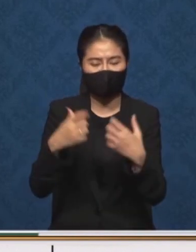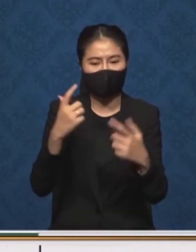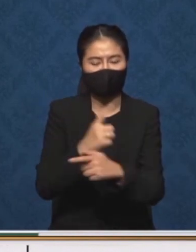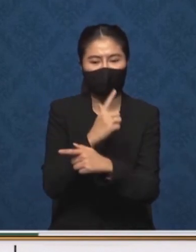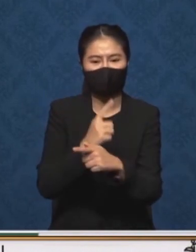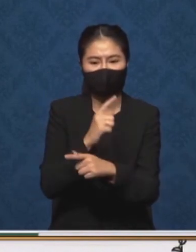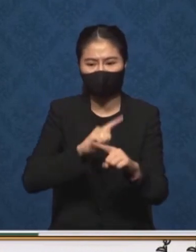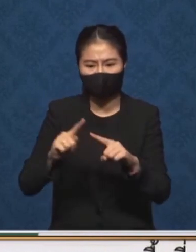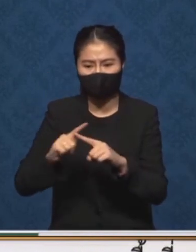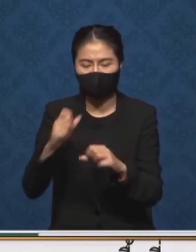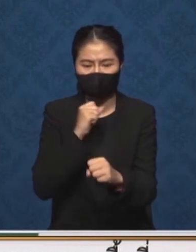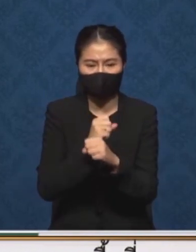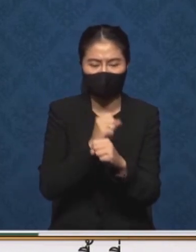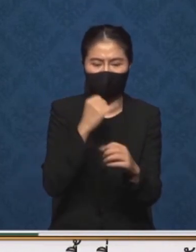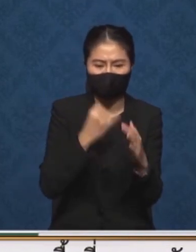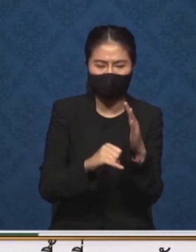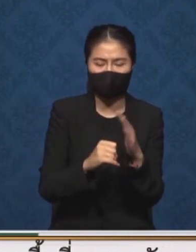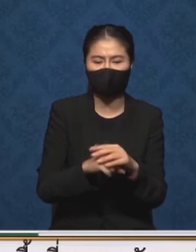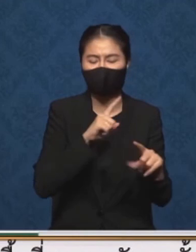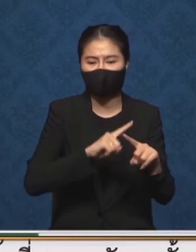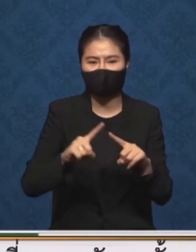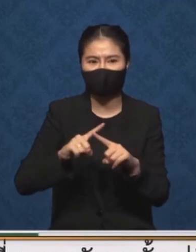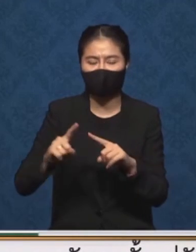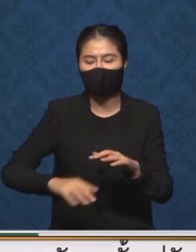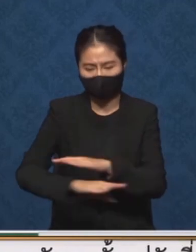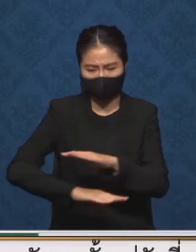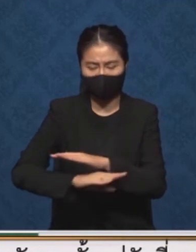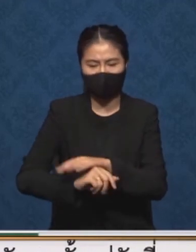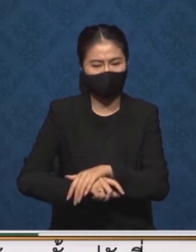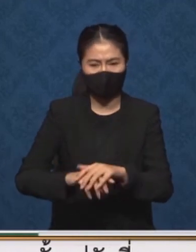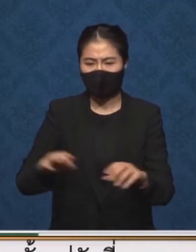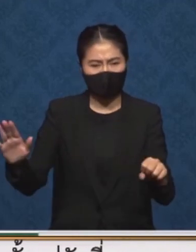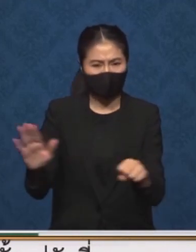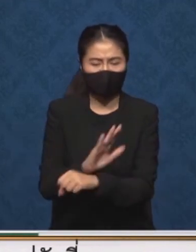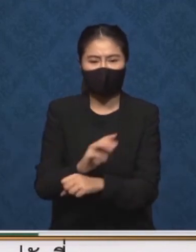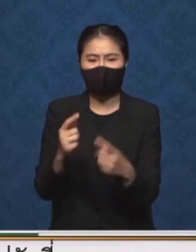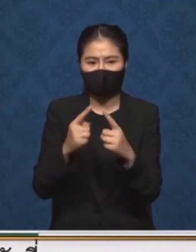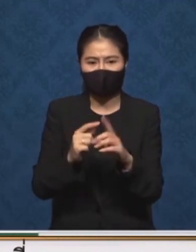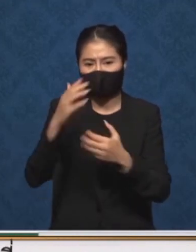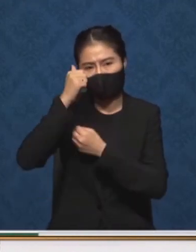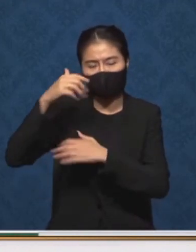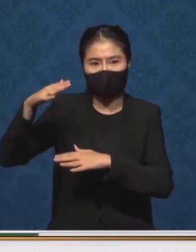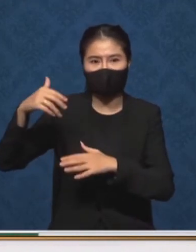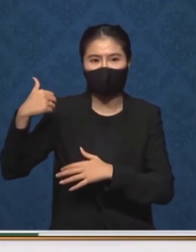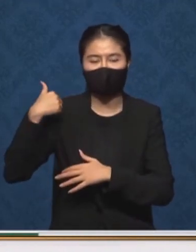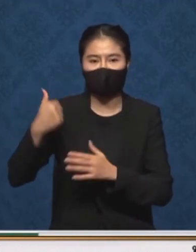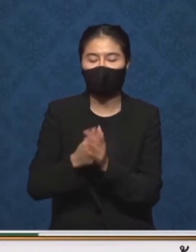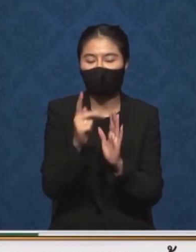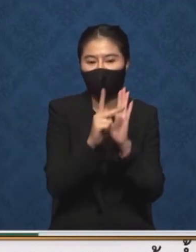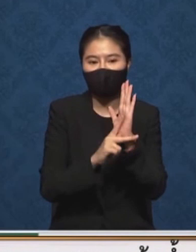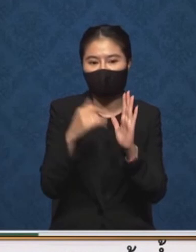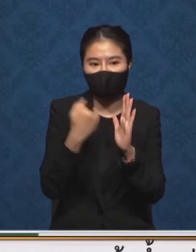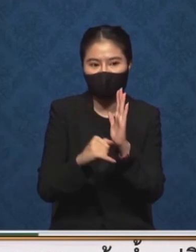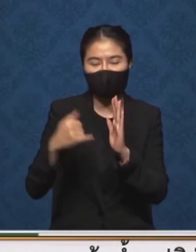ฝาฝืนมัตรการณของกอธมอมีรักฐานไม่สำนึกเราทำปิกฎหม